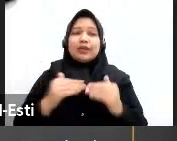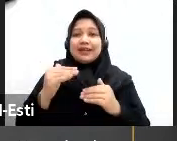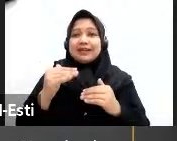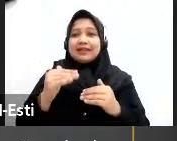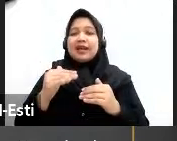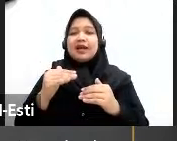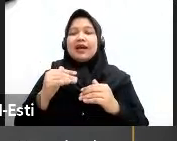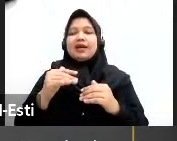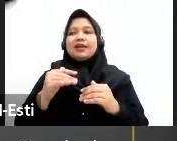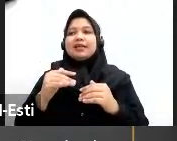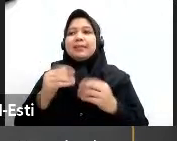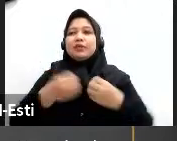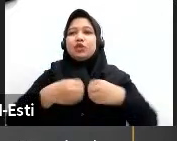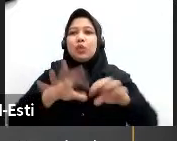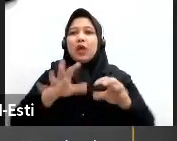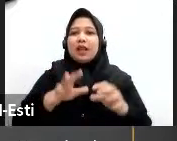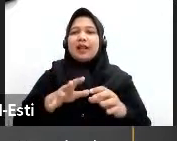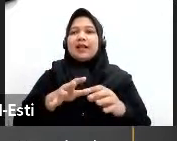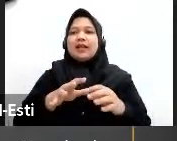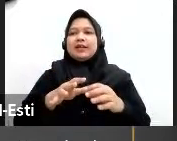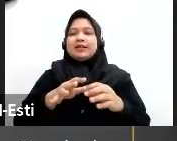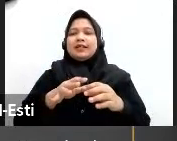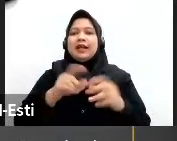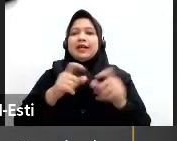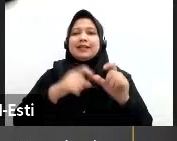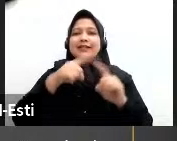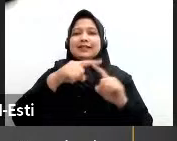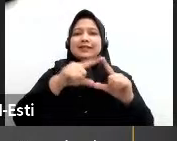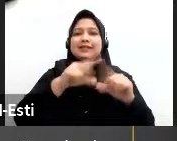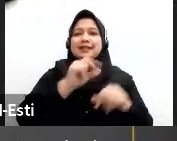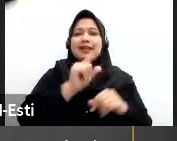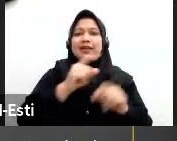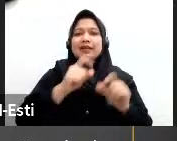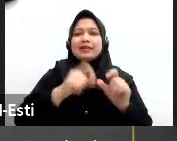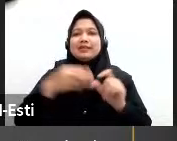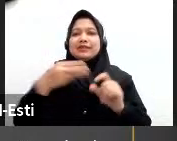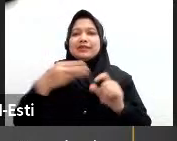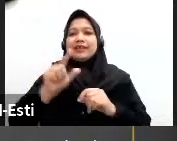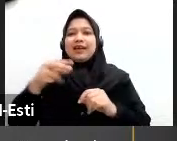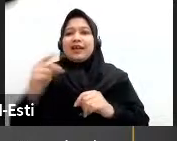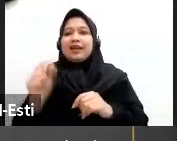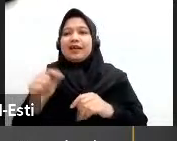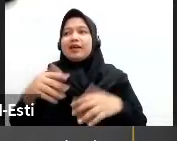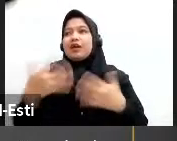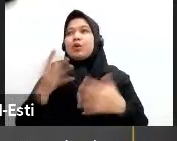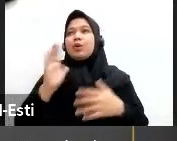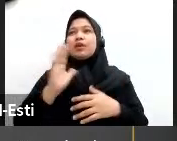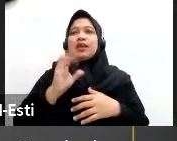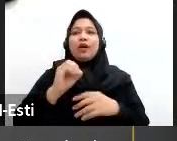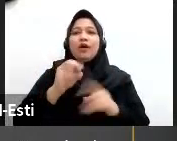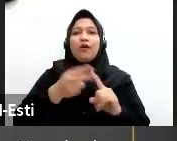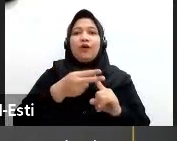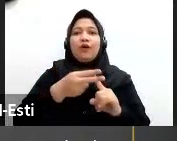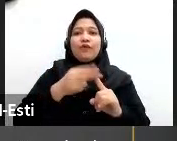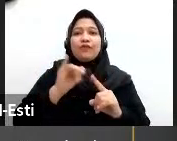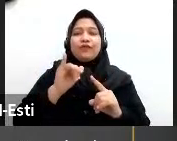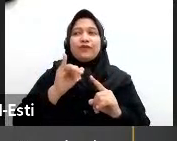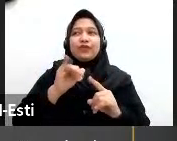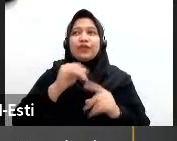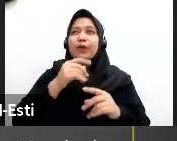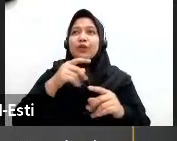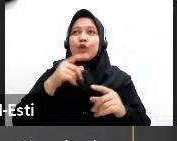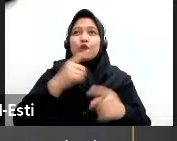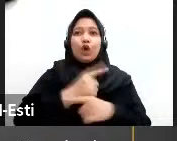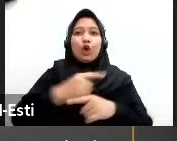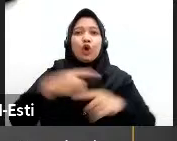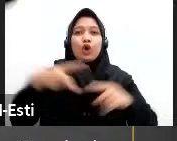atau menjadi apa namanya power merch band official Store dan sebagainya itu memang lebih kepada Bagaimana